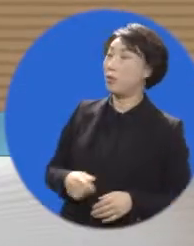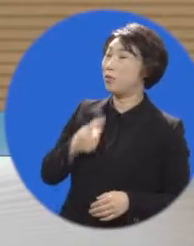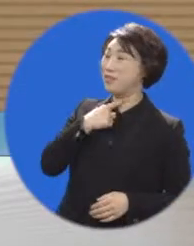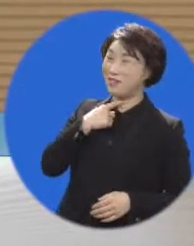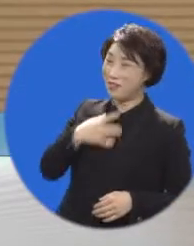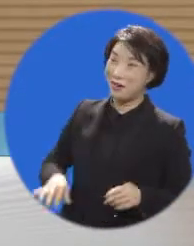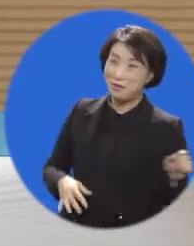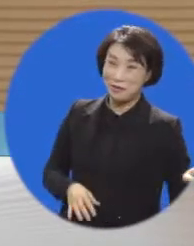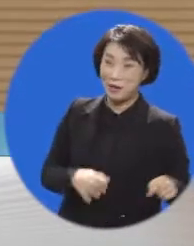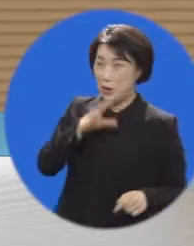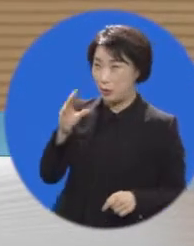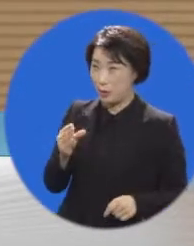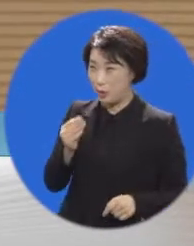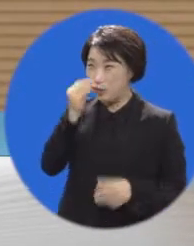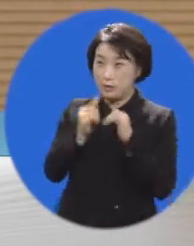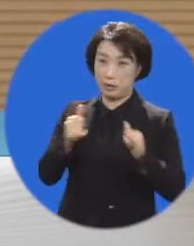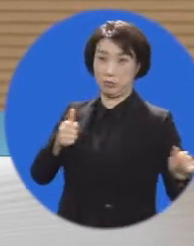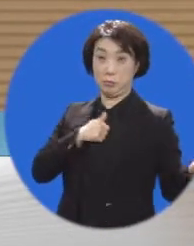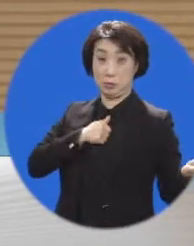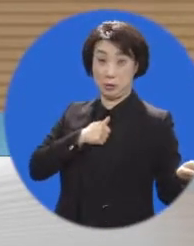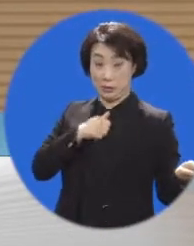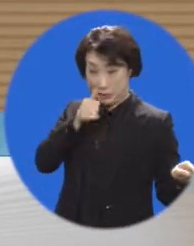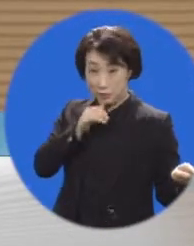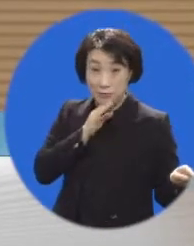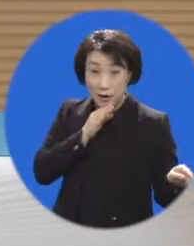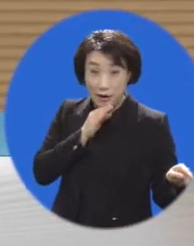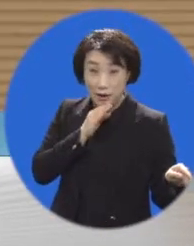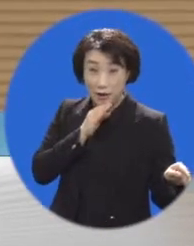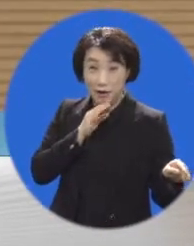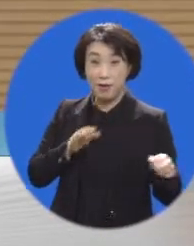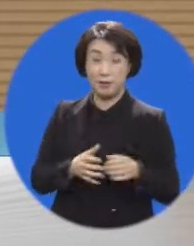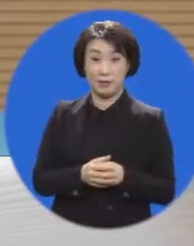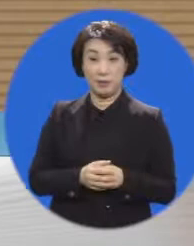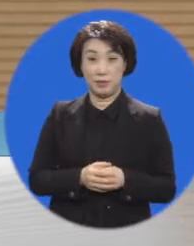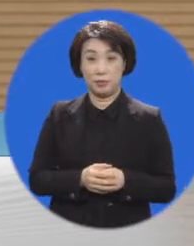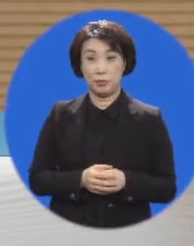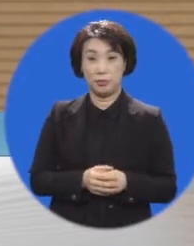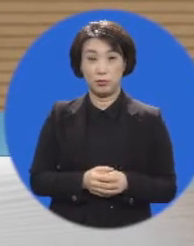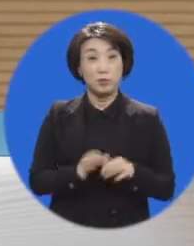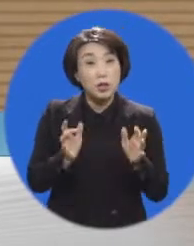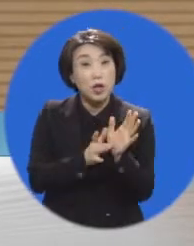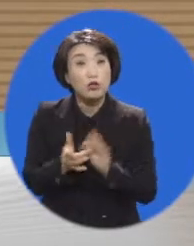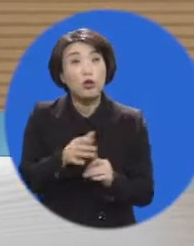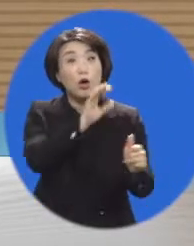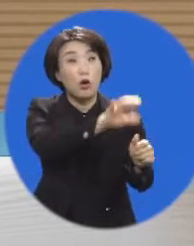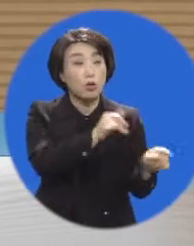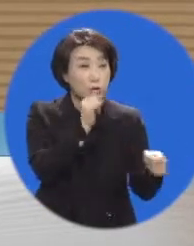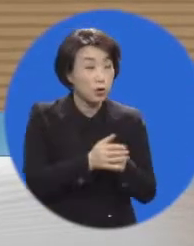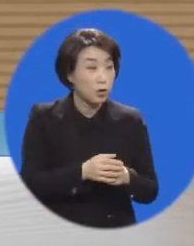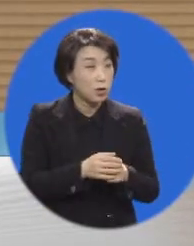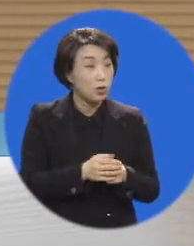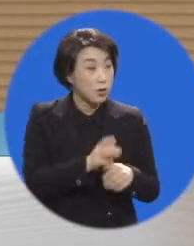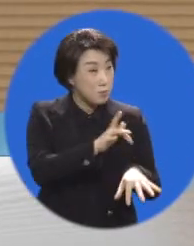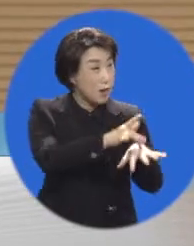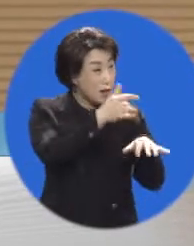만큼 거룩한 사람들인데, 이 마귀